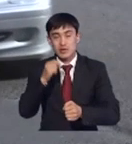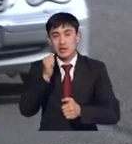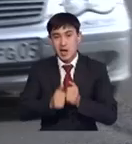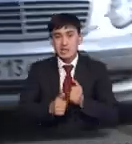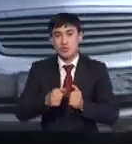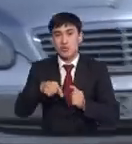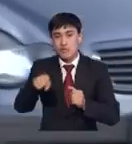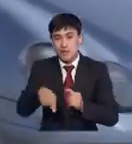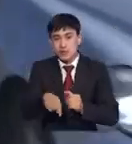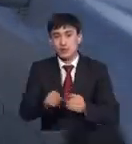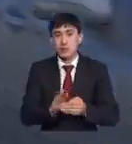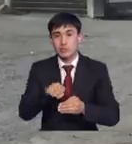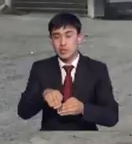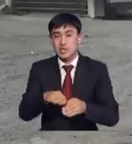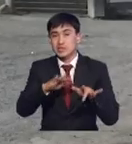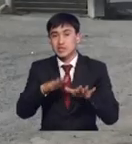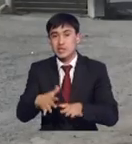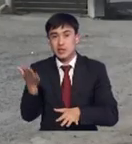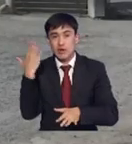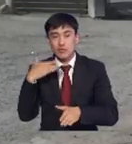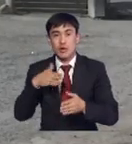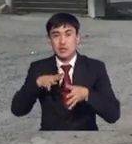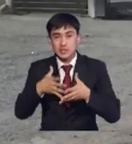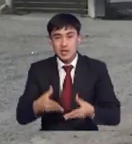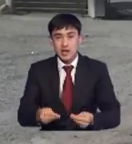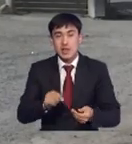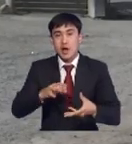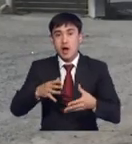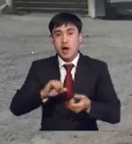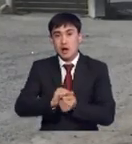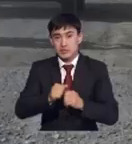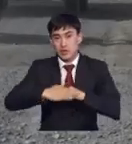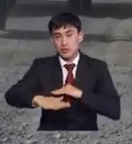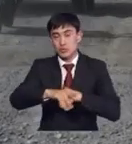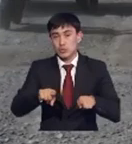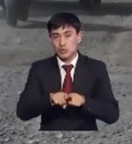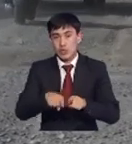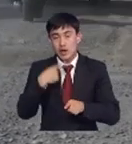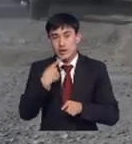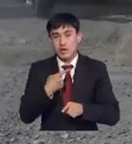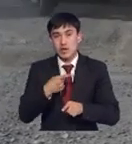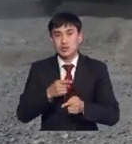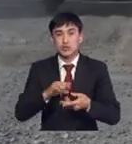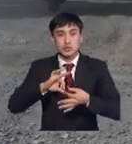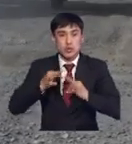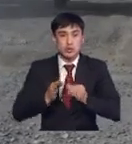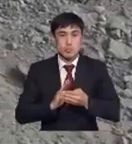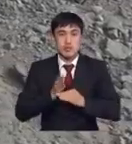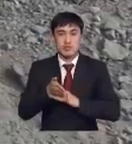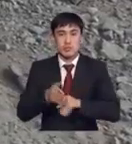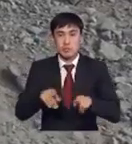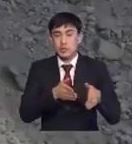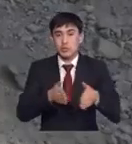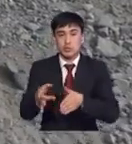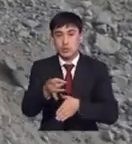каждую выбоину и ухабину. Снег давно растаял, а с ним и асфальт. С горечью иронизируют граждане, отмечая сложность передвижения по